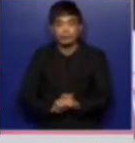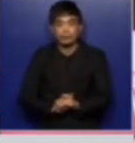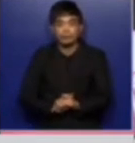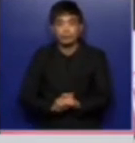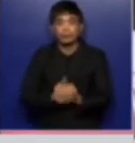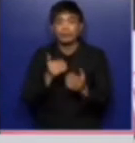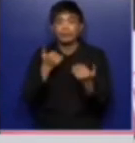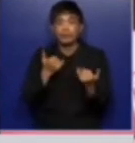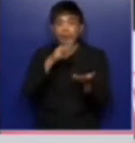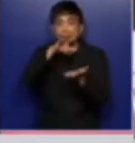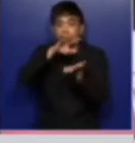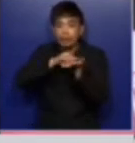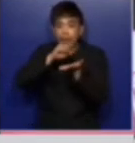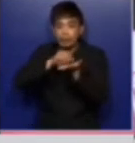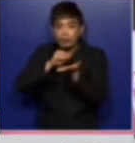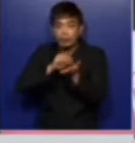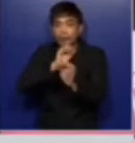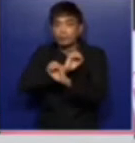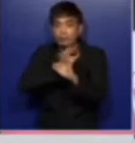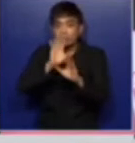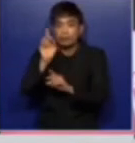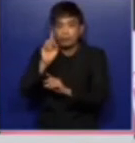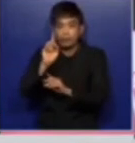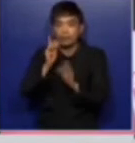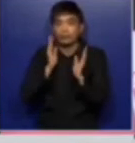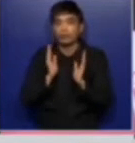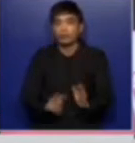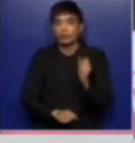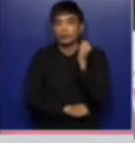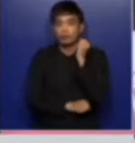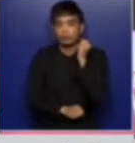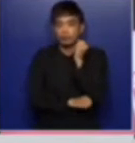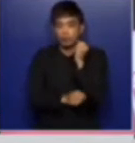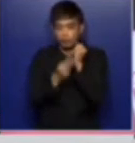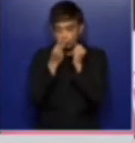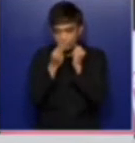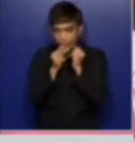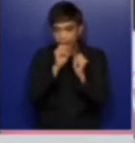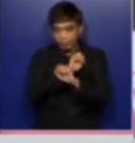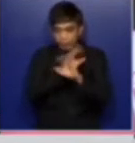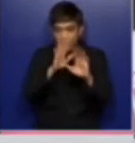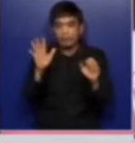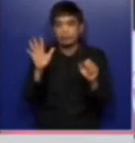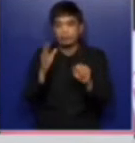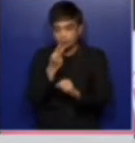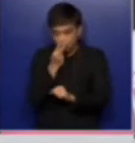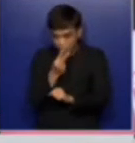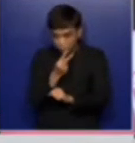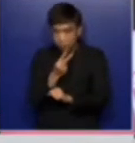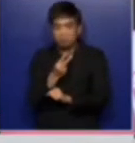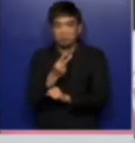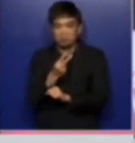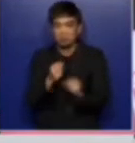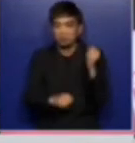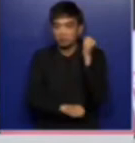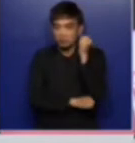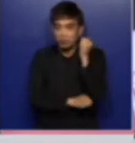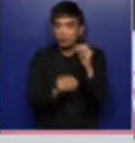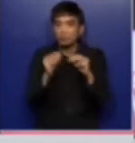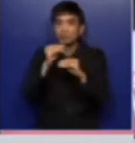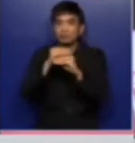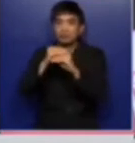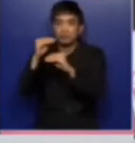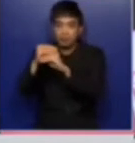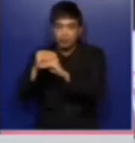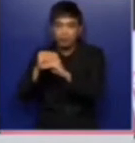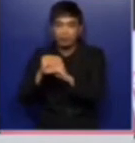คือคนจนเต็มเมืองกว่า14ล้านคนซึ่งเป็นเหตุการณ์เกิดก่อนวิ